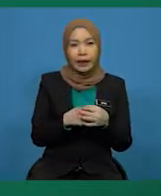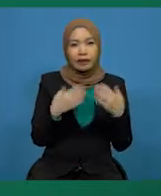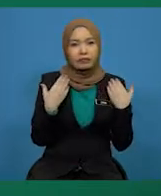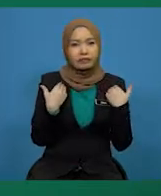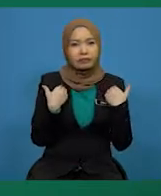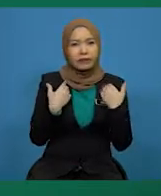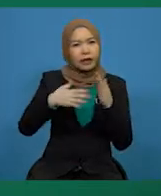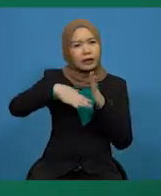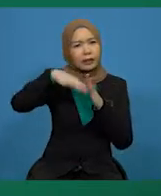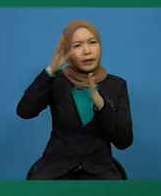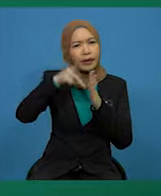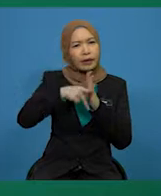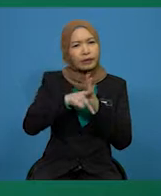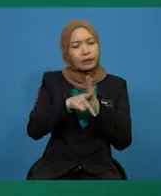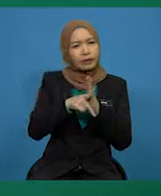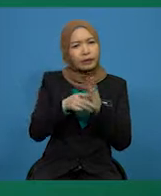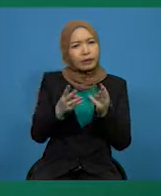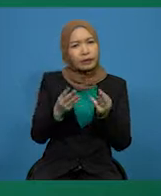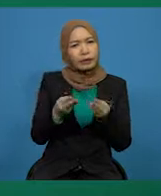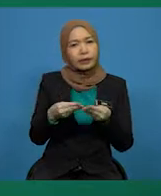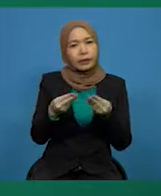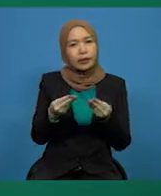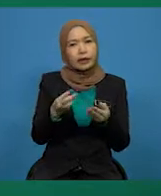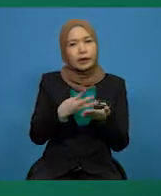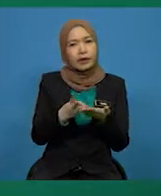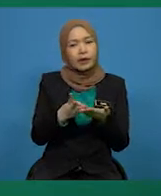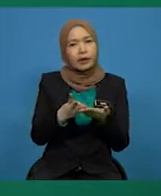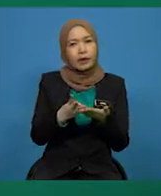lebihan penawaran wang sebanyak AB.